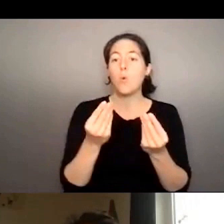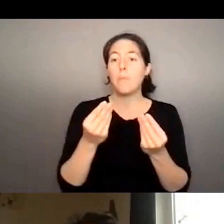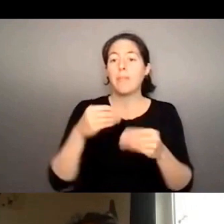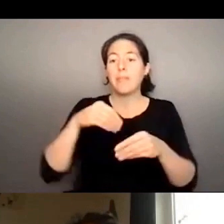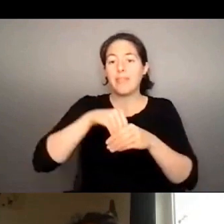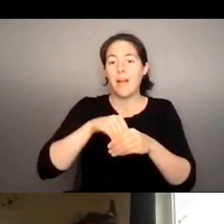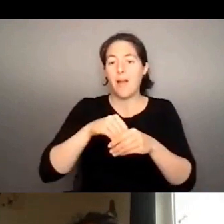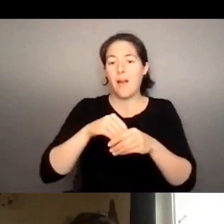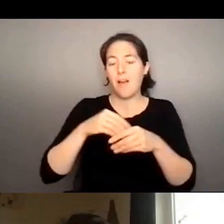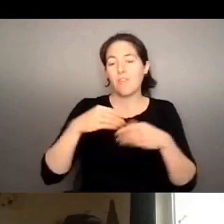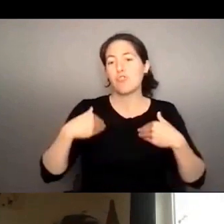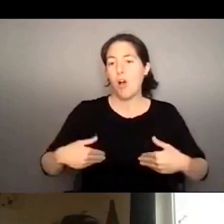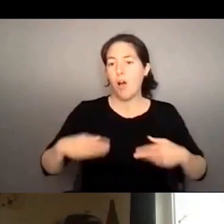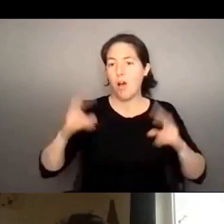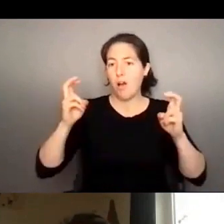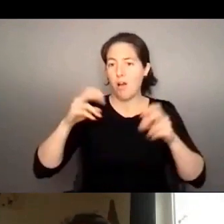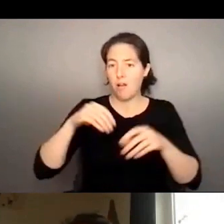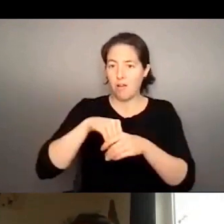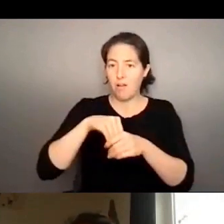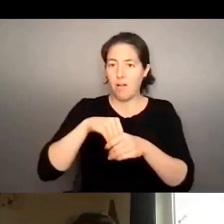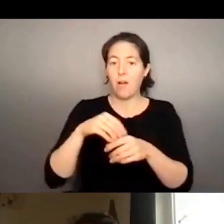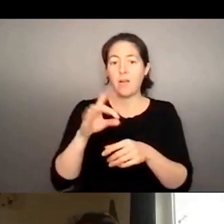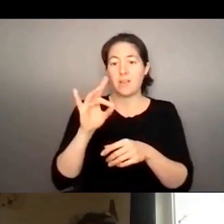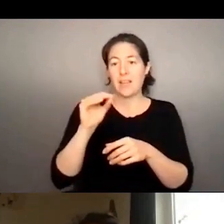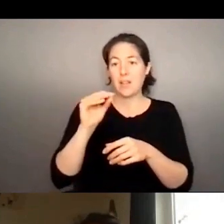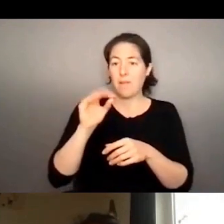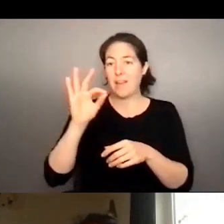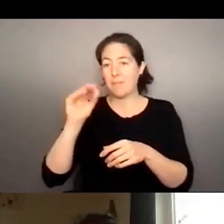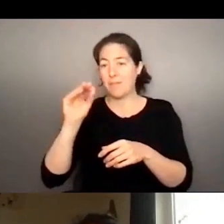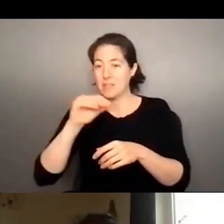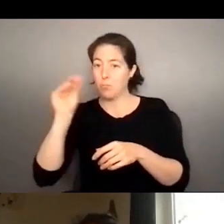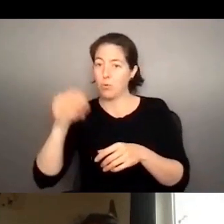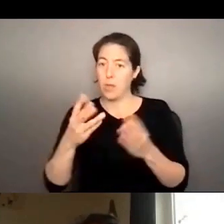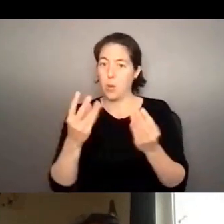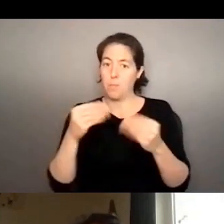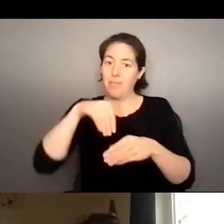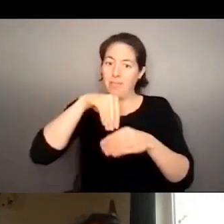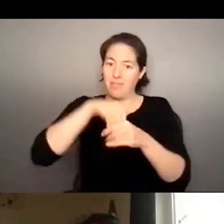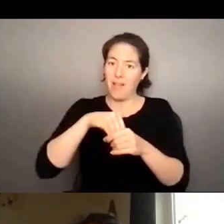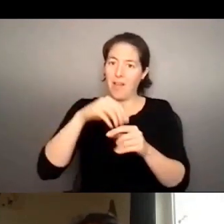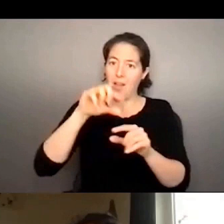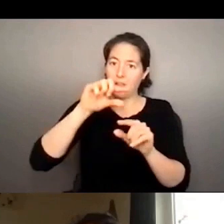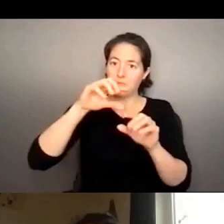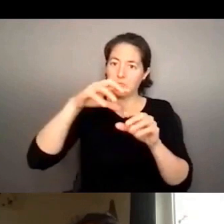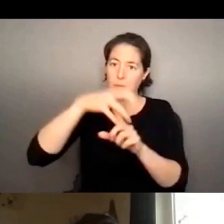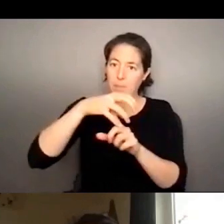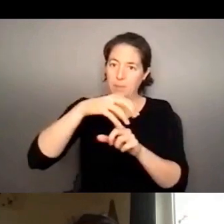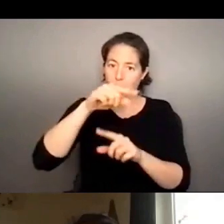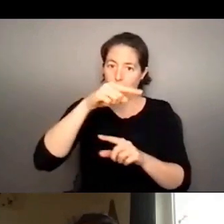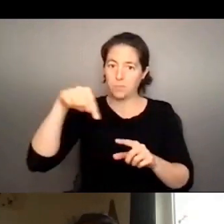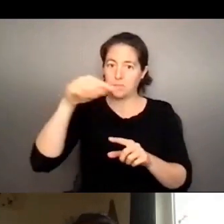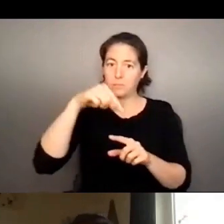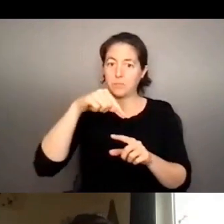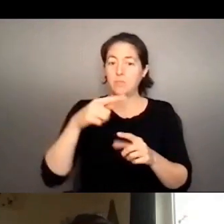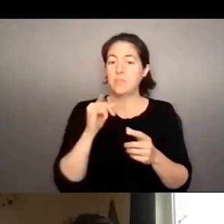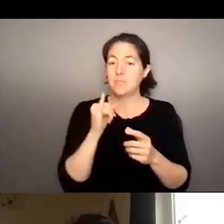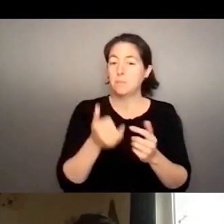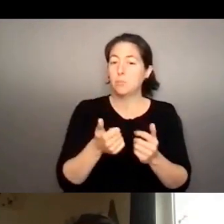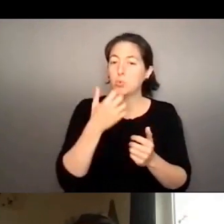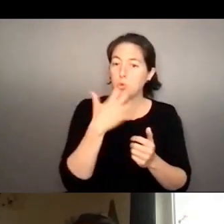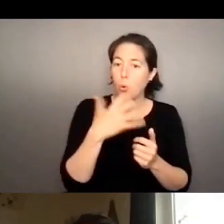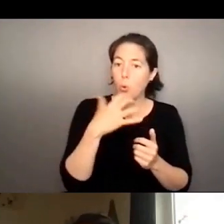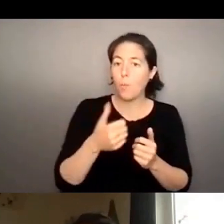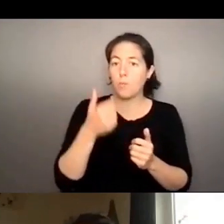leur corps, entre 80 et 90 %. Donc, plus le milieu est chaud,